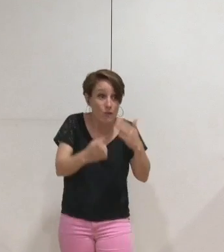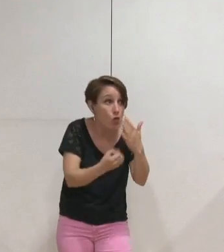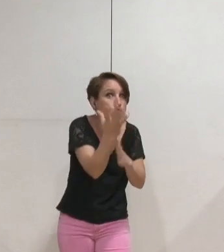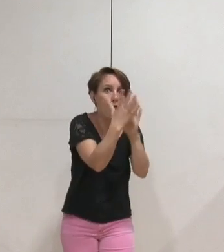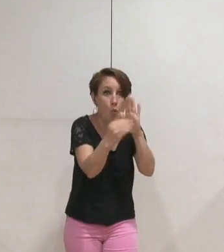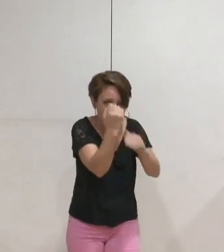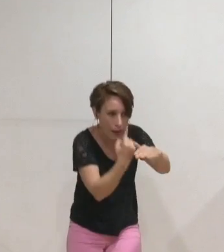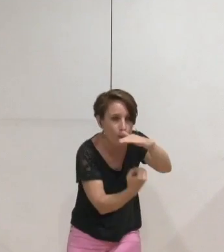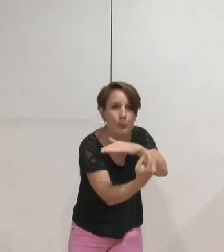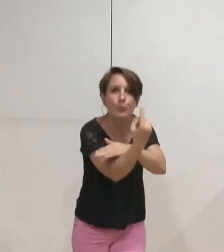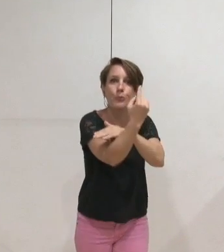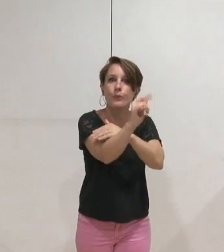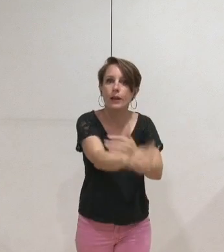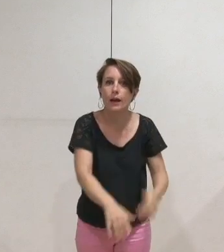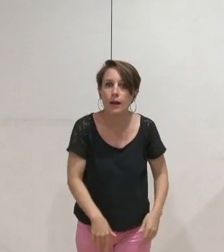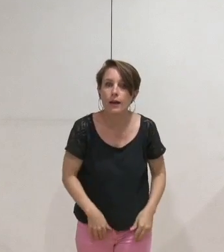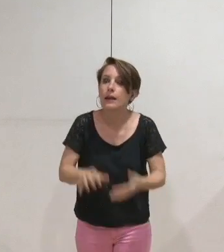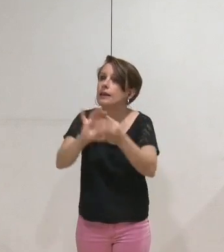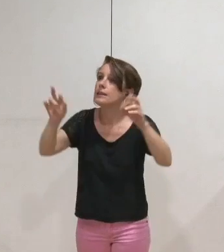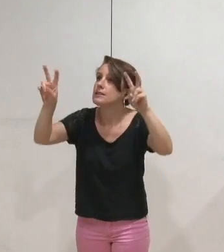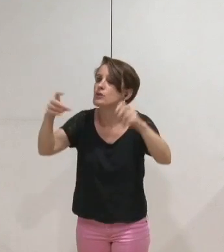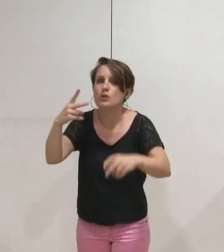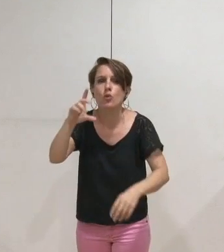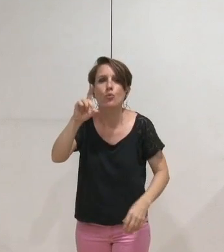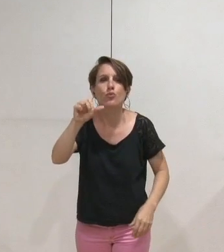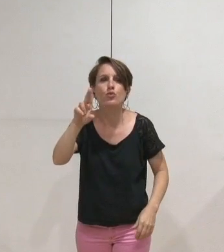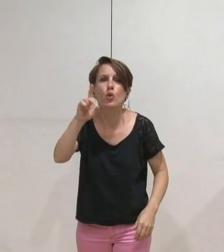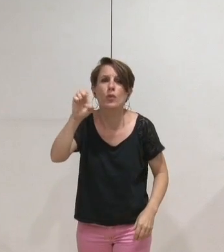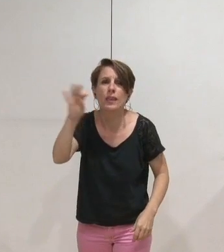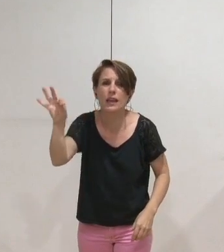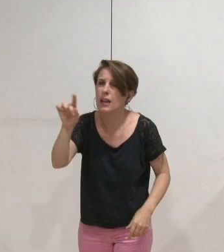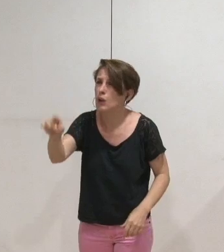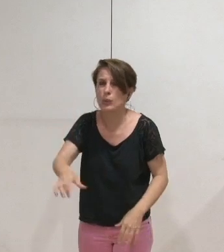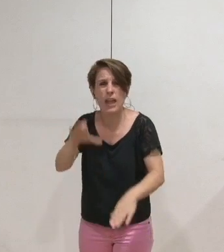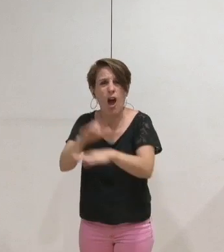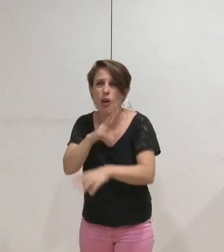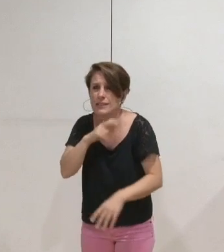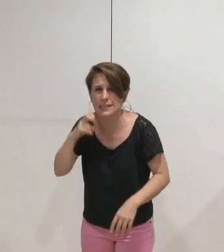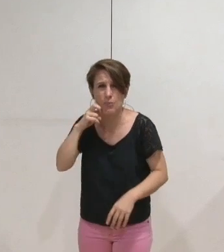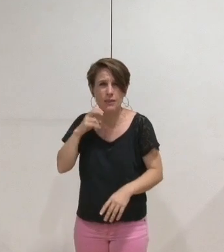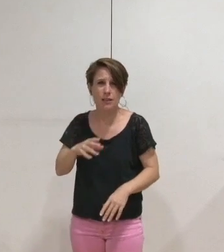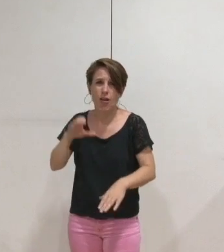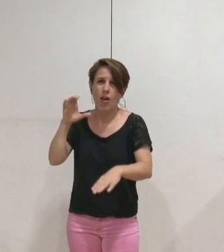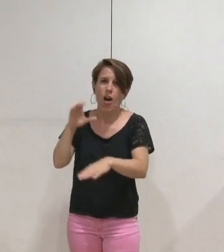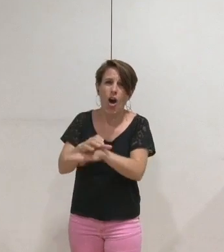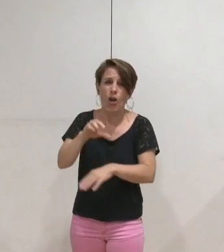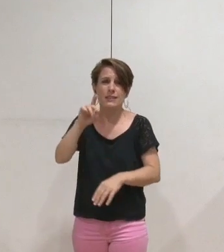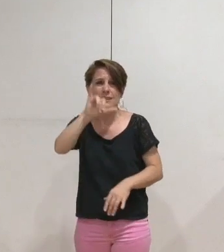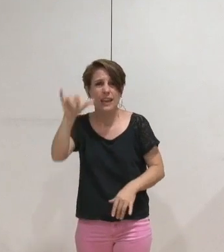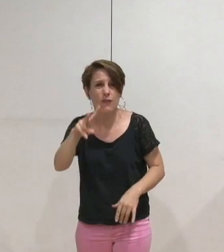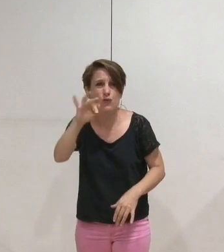modèle de société et je vous laisserai avec votre citation de Léon Daudé écrivain antisémite antiéfrusard pilier de l'Action française chacun a